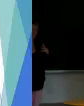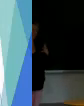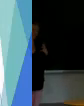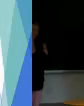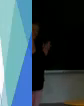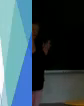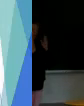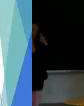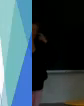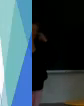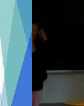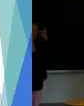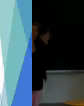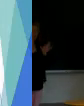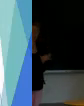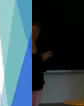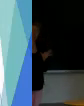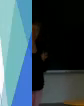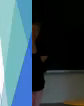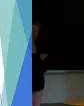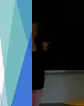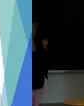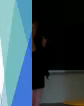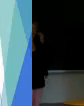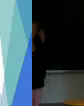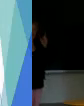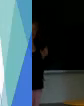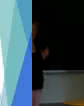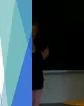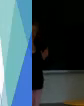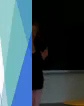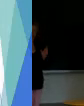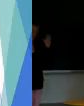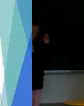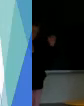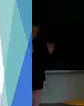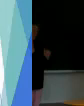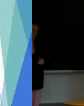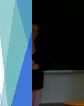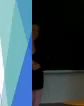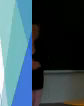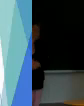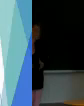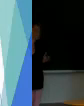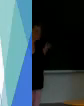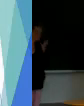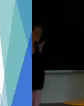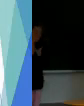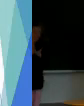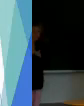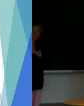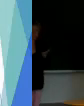l'uomo bionico e così via. Bene, tutte cose interessantissime, magari vi piacciono naturalmente